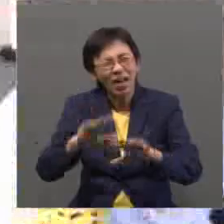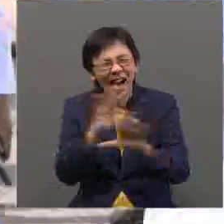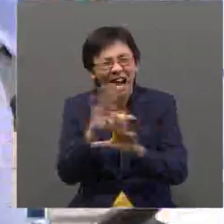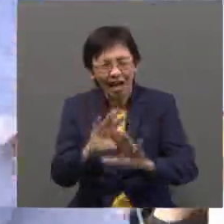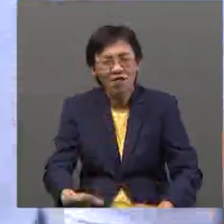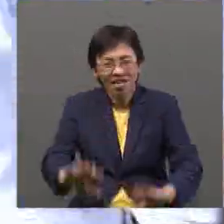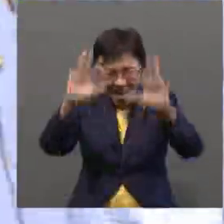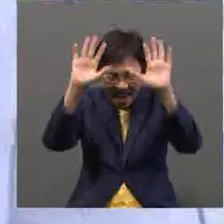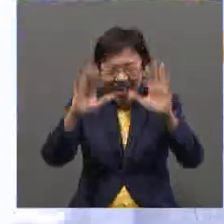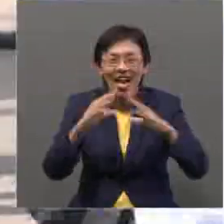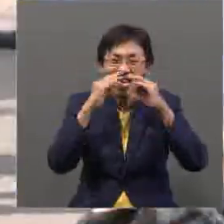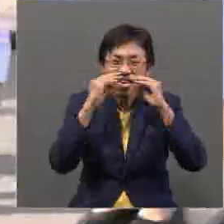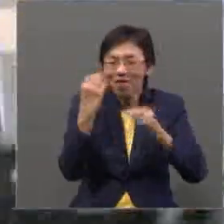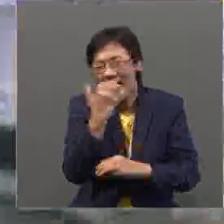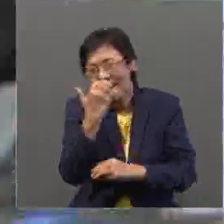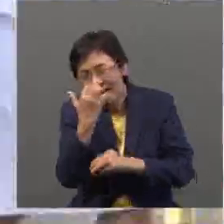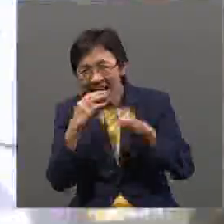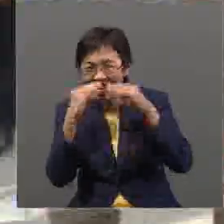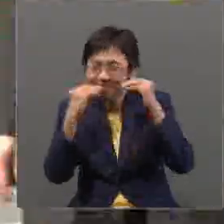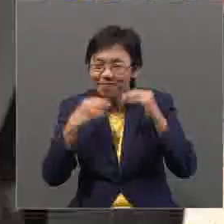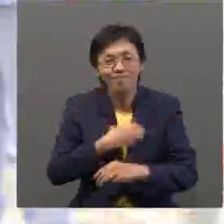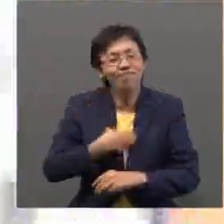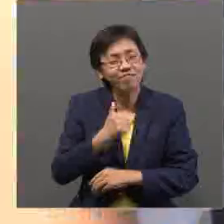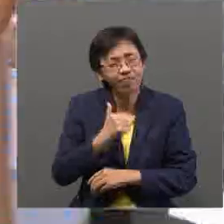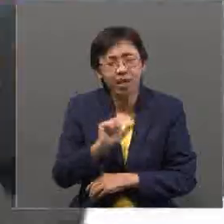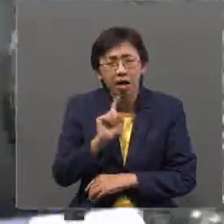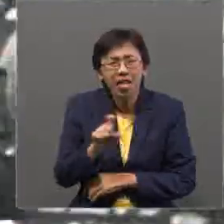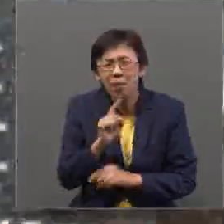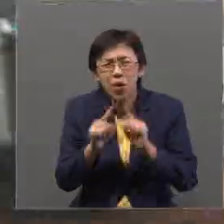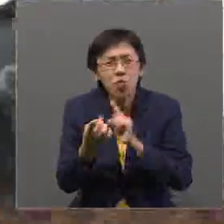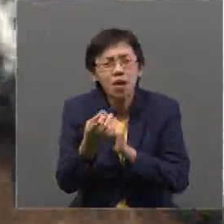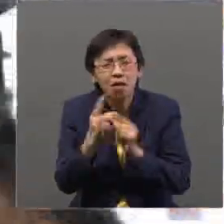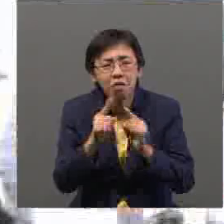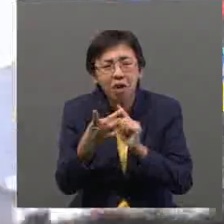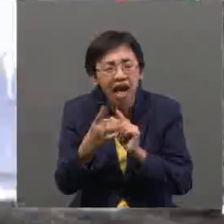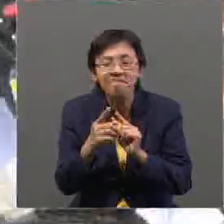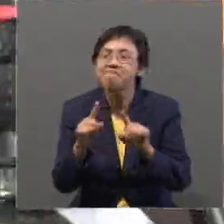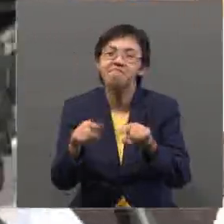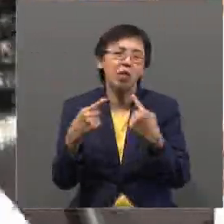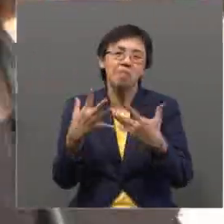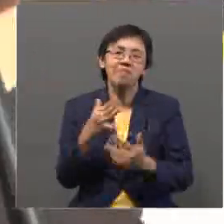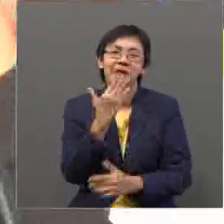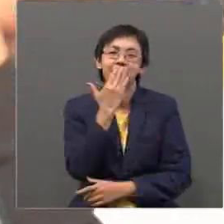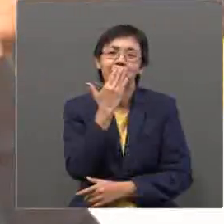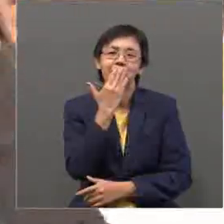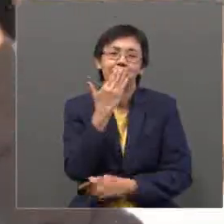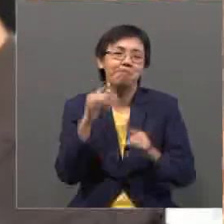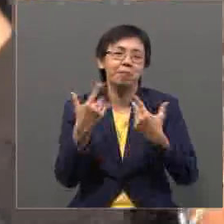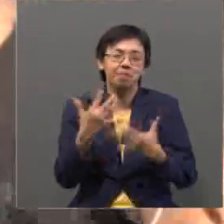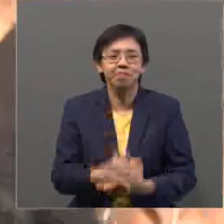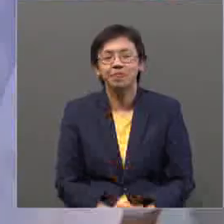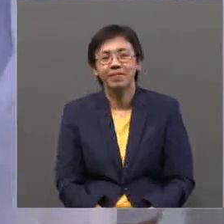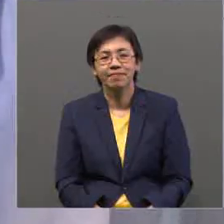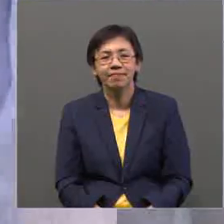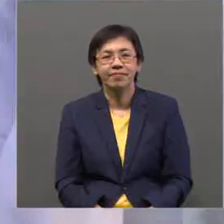อ่ะแล้วก็หัวเราะกันอย่างอารมณ์ดีนักข่าวก็พยายามจะถามว่าคุยกันเรื่องอะไรแต่ว่าไม่มีใครตอบอ่ะทุกคนก็เงียบนะครับปฏิเสธกัน